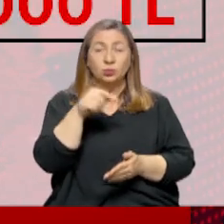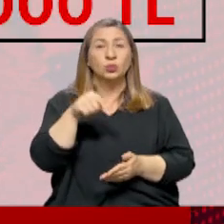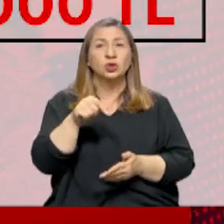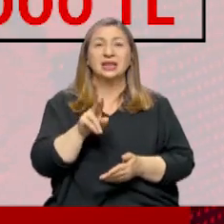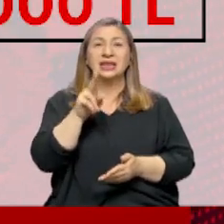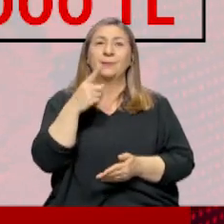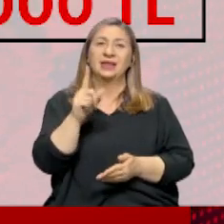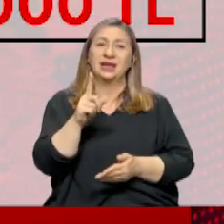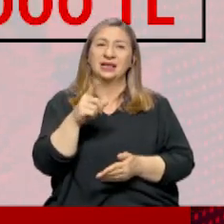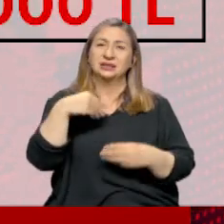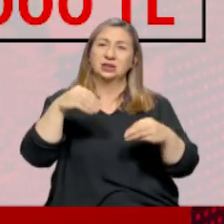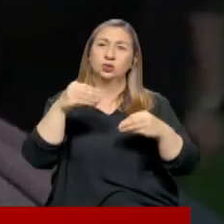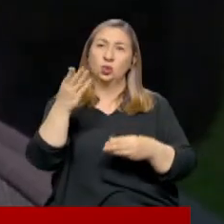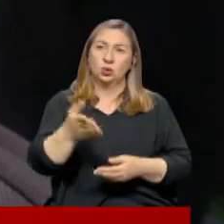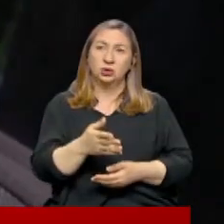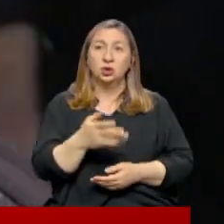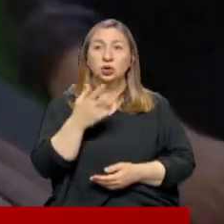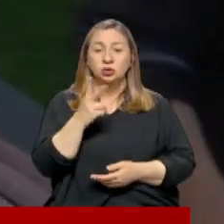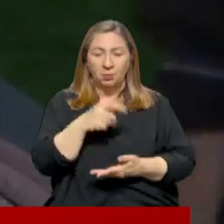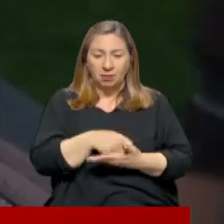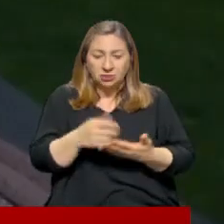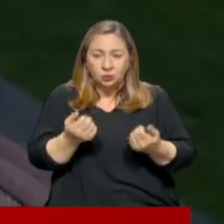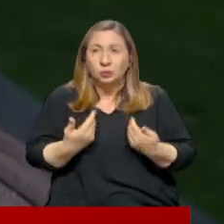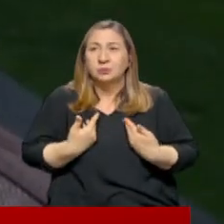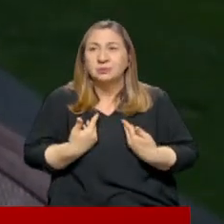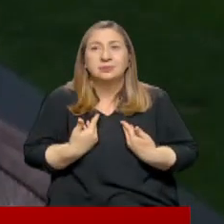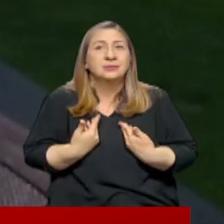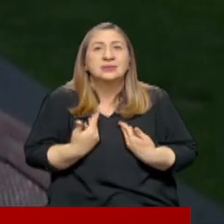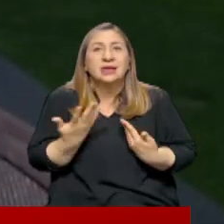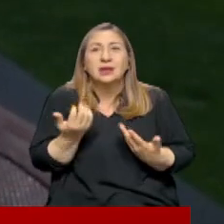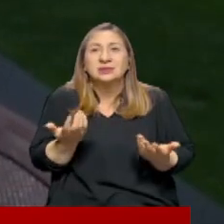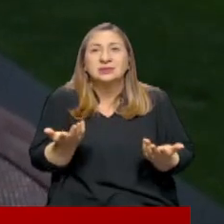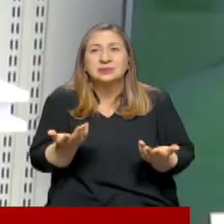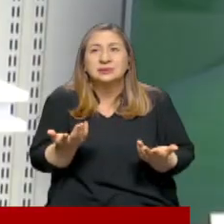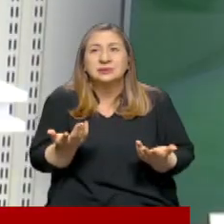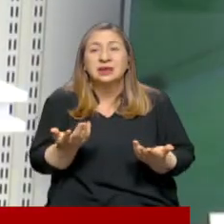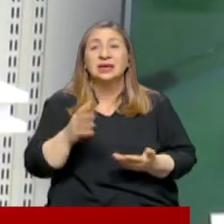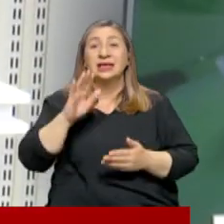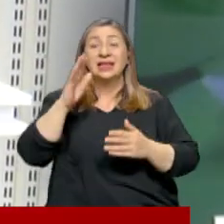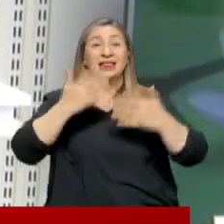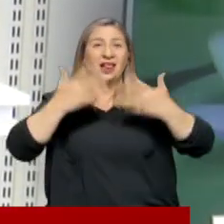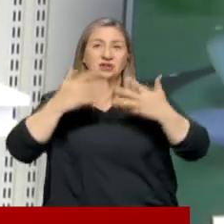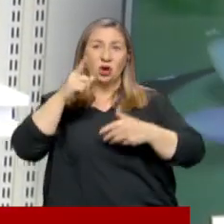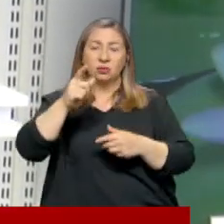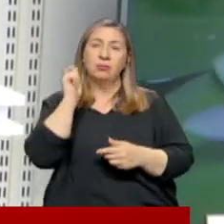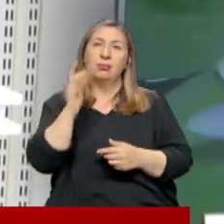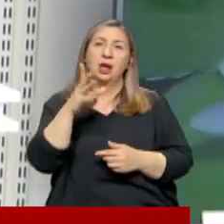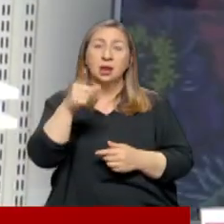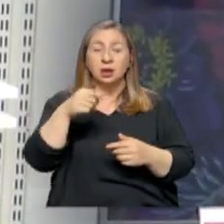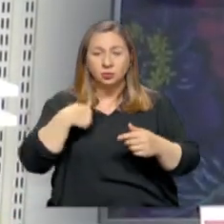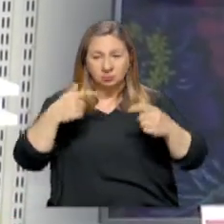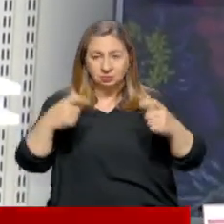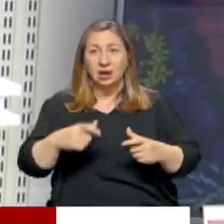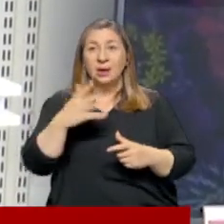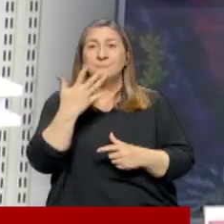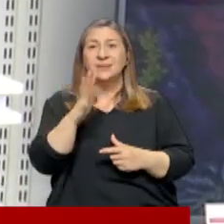bugün 7000 liradan satılıyor. 3000 lira maaş alıyorum. Ne alabilirsin ki onunla? Televizyon fiyatları da pahalı. Bulunduğumuz